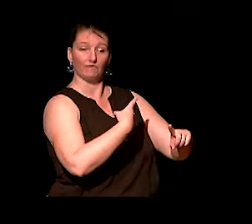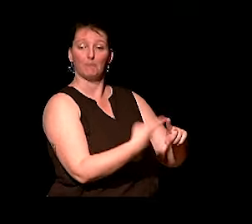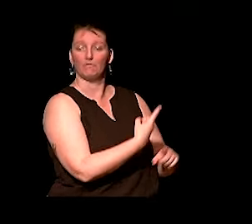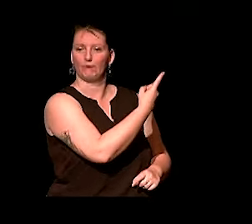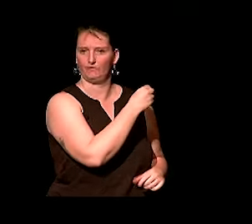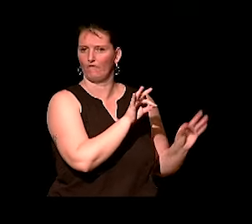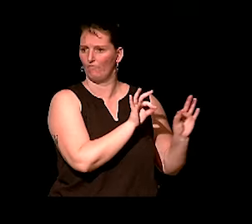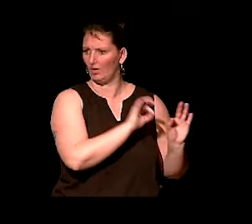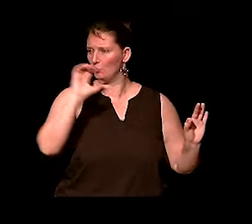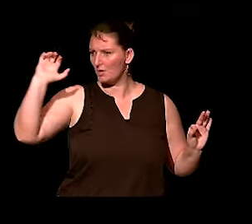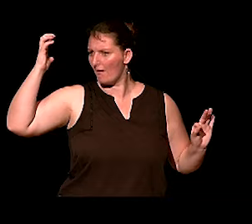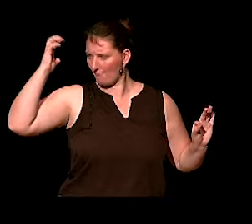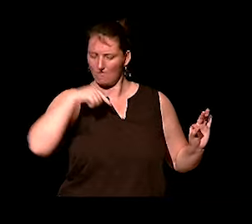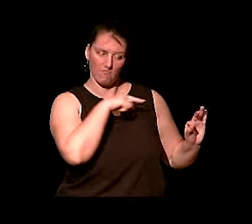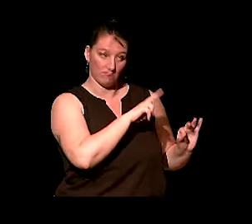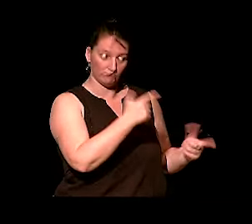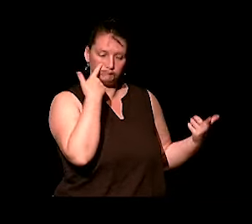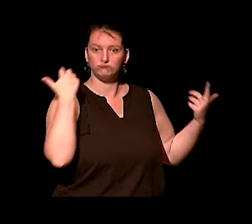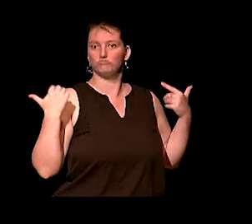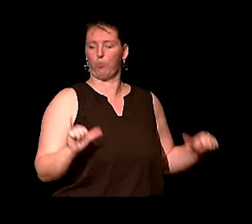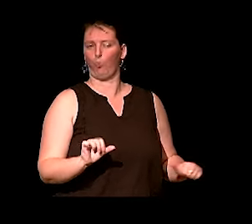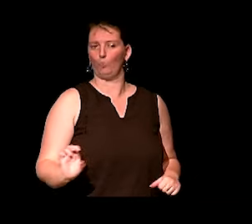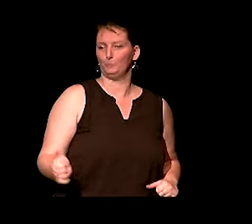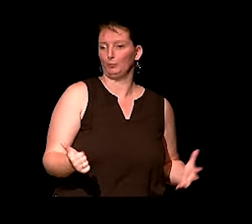Lumière, il est frappant de voir d'abord que